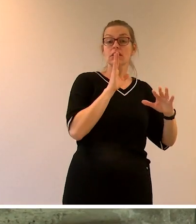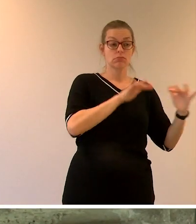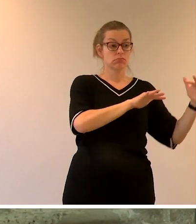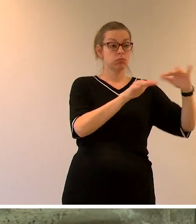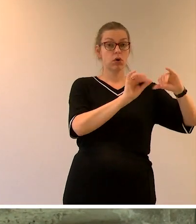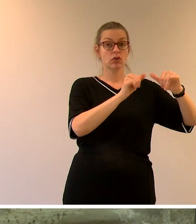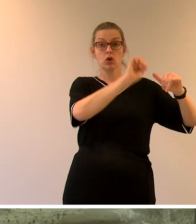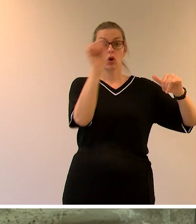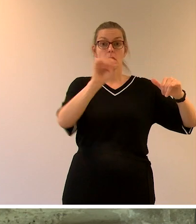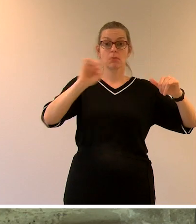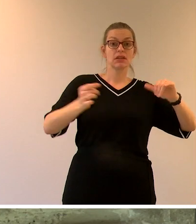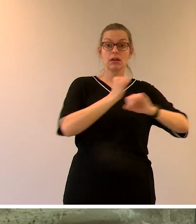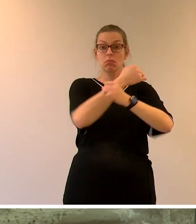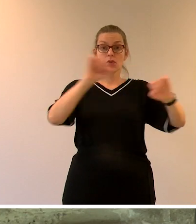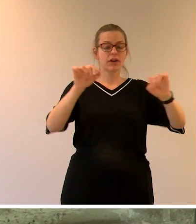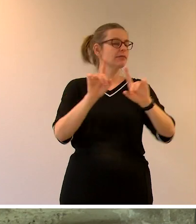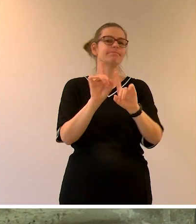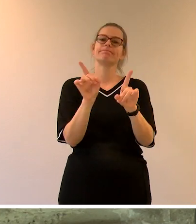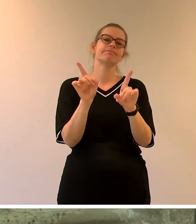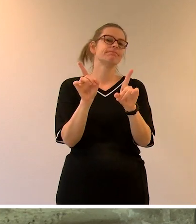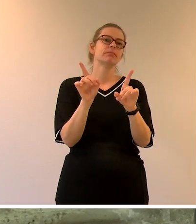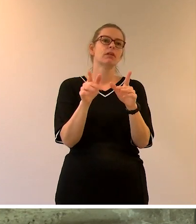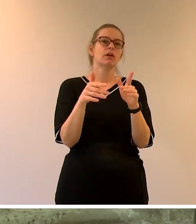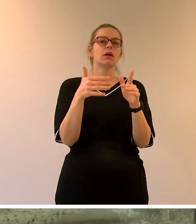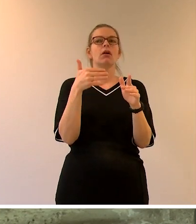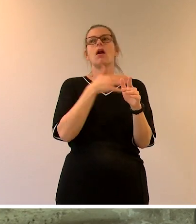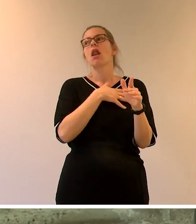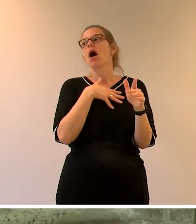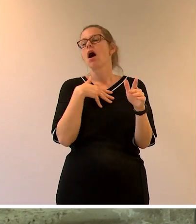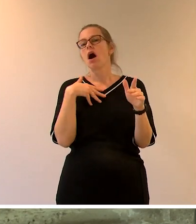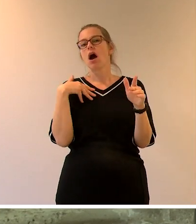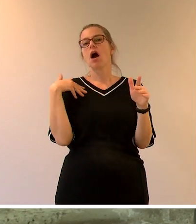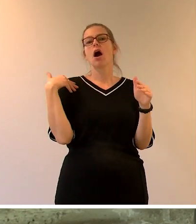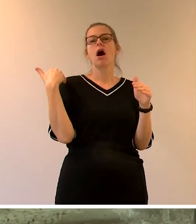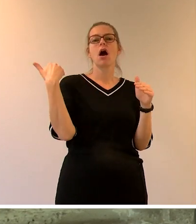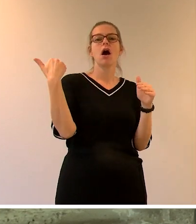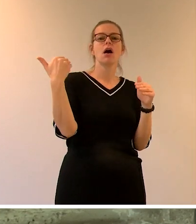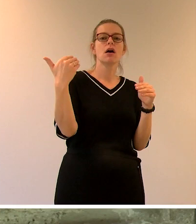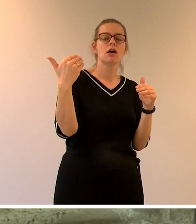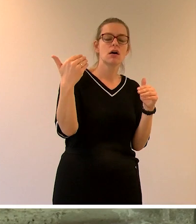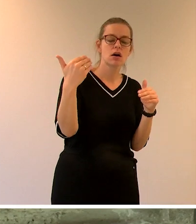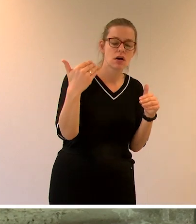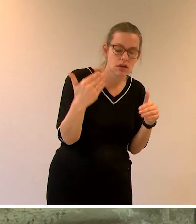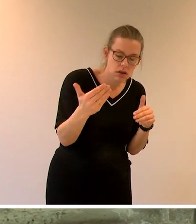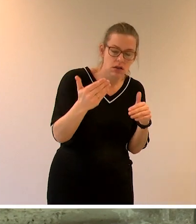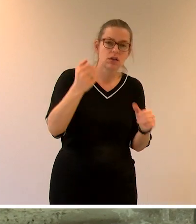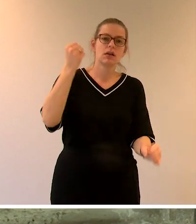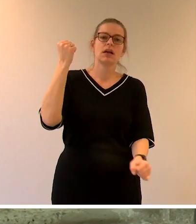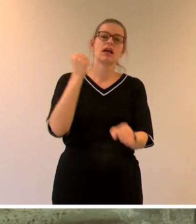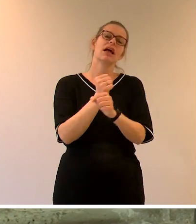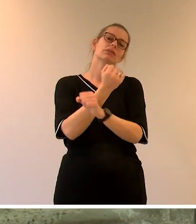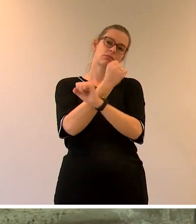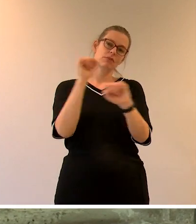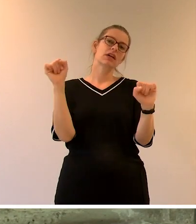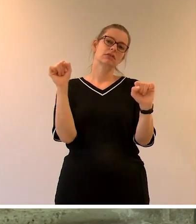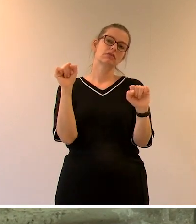dat heel Europa bevrijd werd. Het duurde nog vele lange dagen en nachten